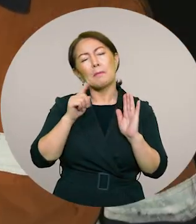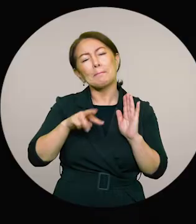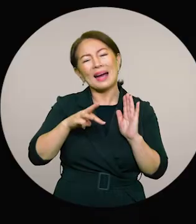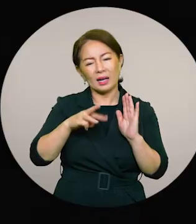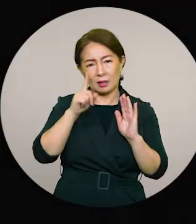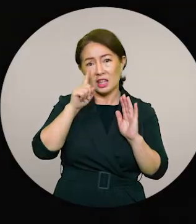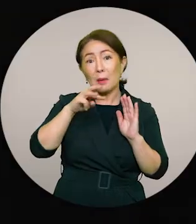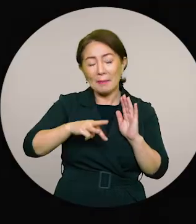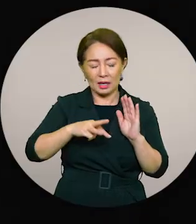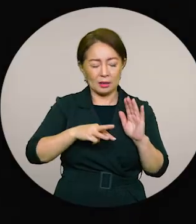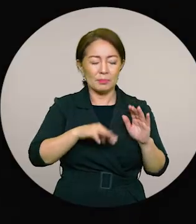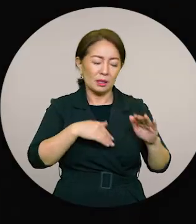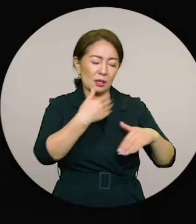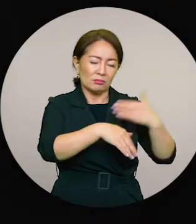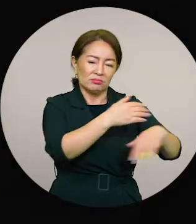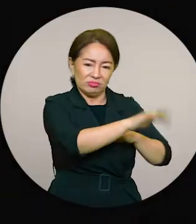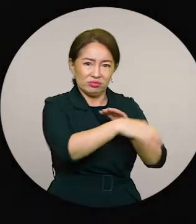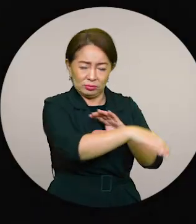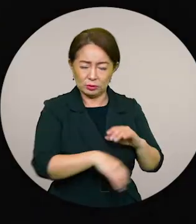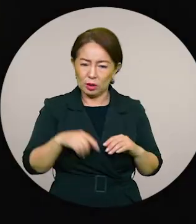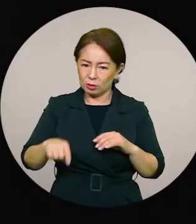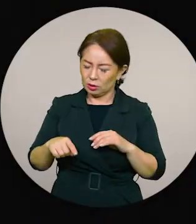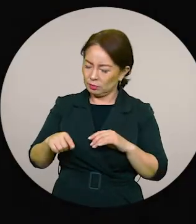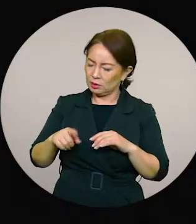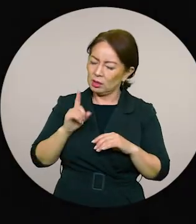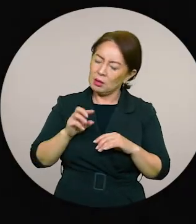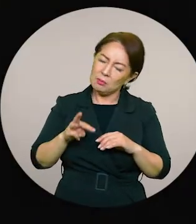явж байгаа. Одоо бид нэр Батбарын гадаргаас 1300 м